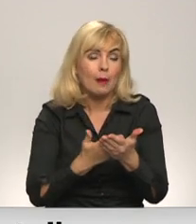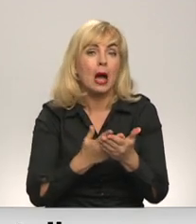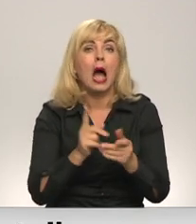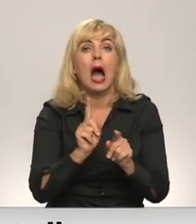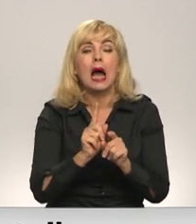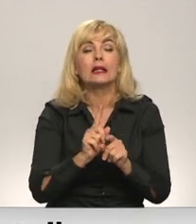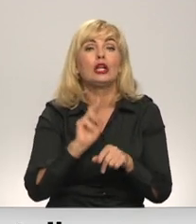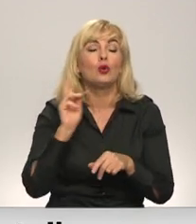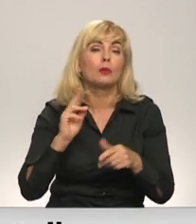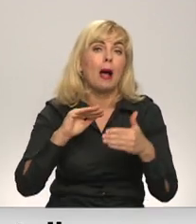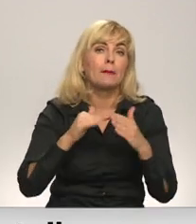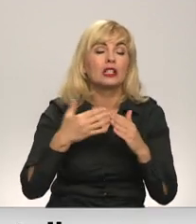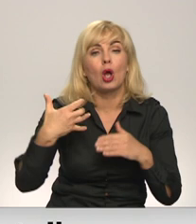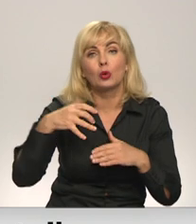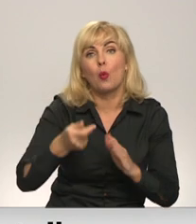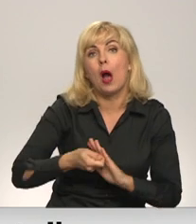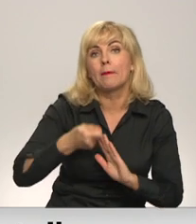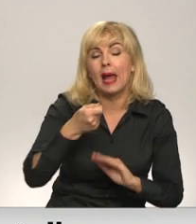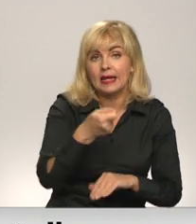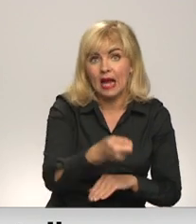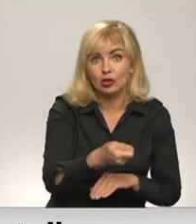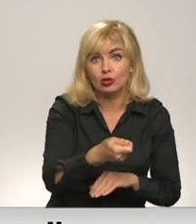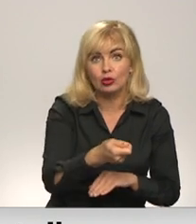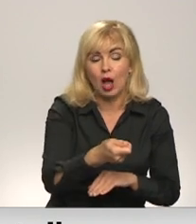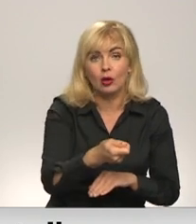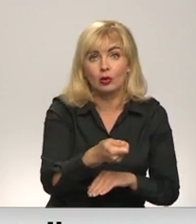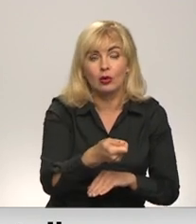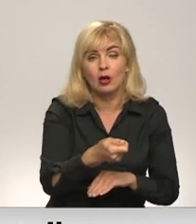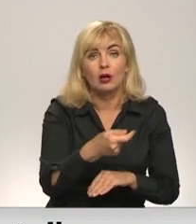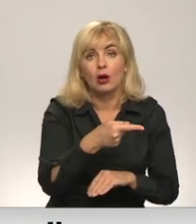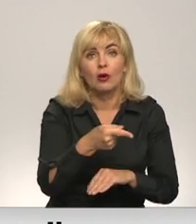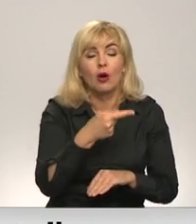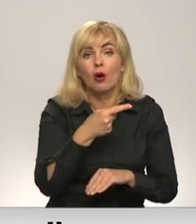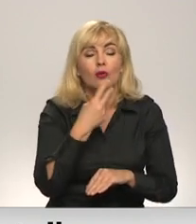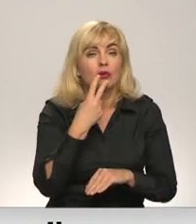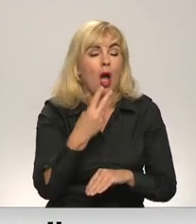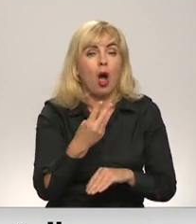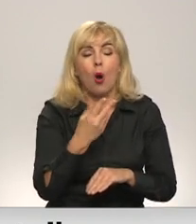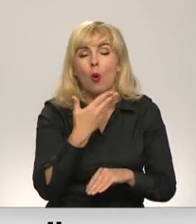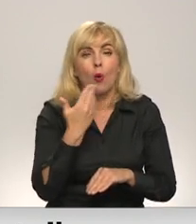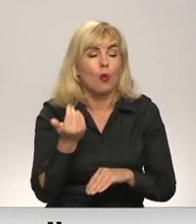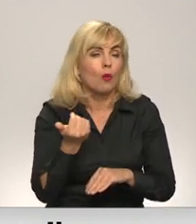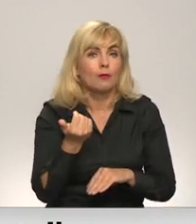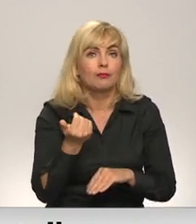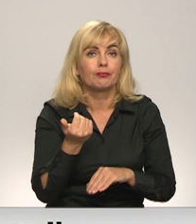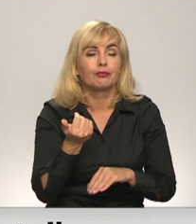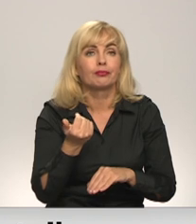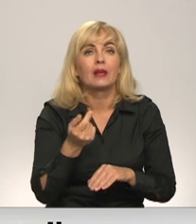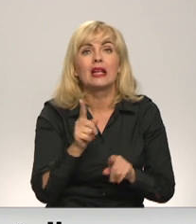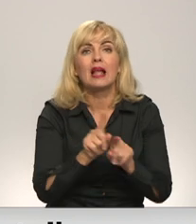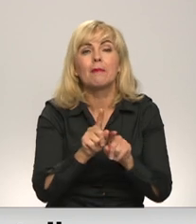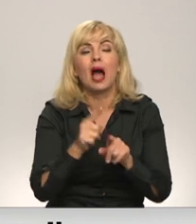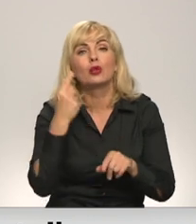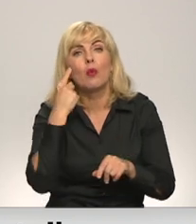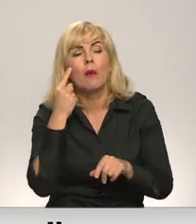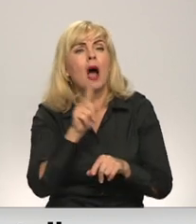Jūrmalas pilsētas domums iesniedza, neiztur šo te pārbaudu, un tas liek vienkārši domāt par to, kas